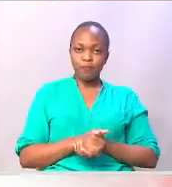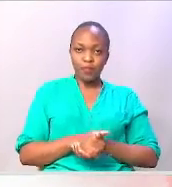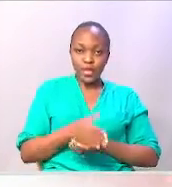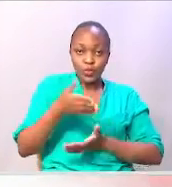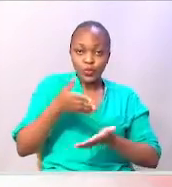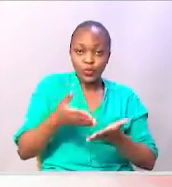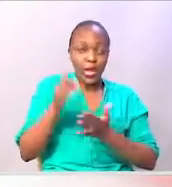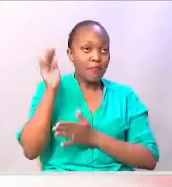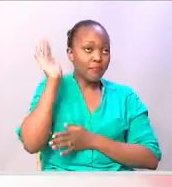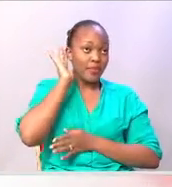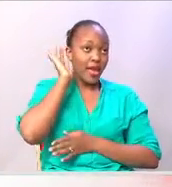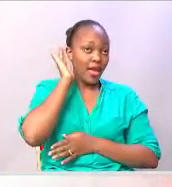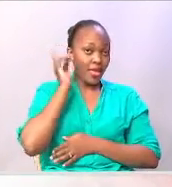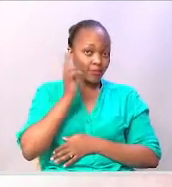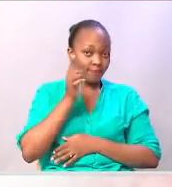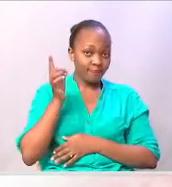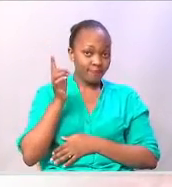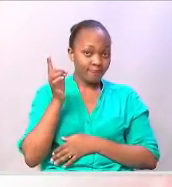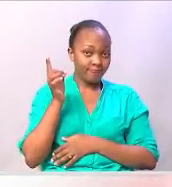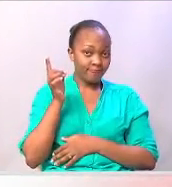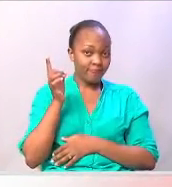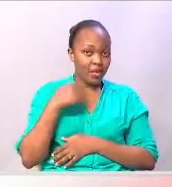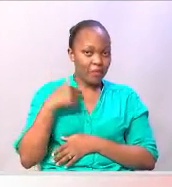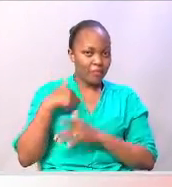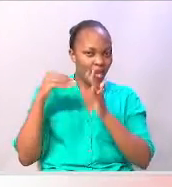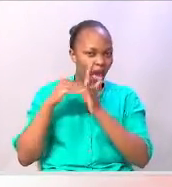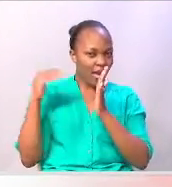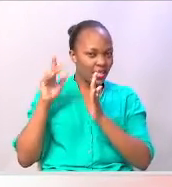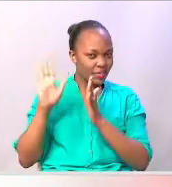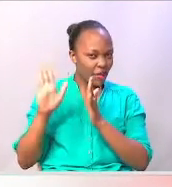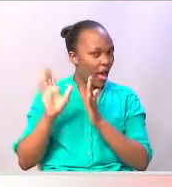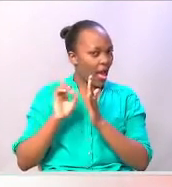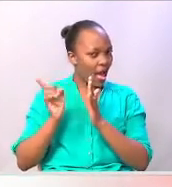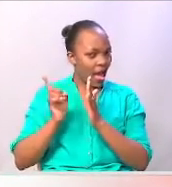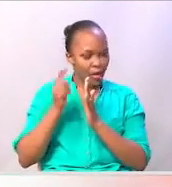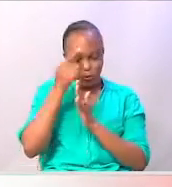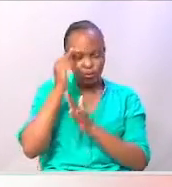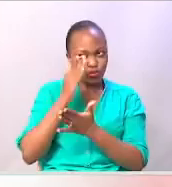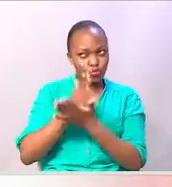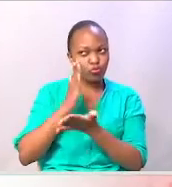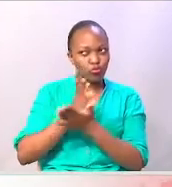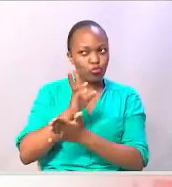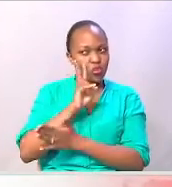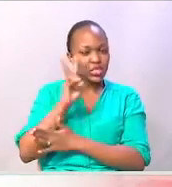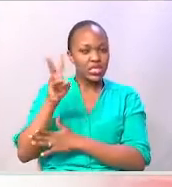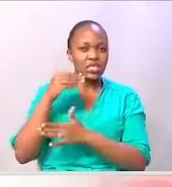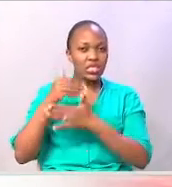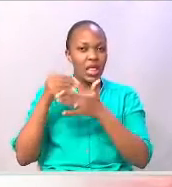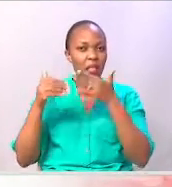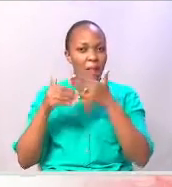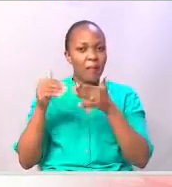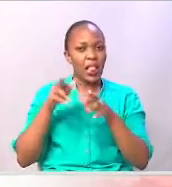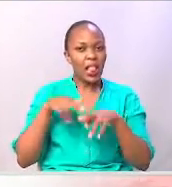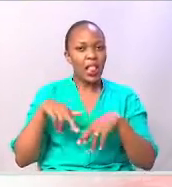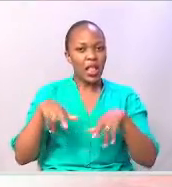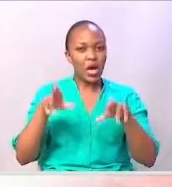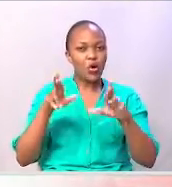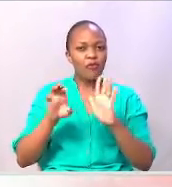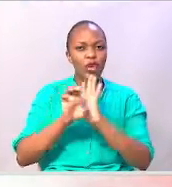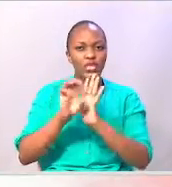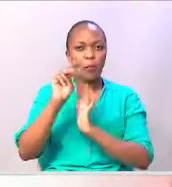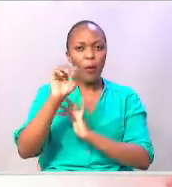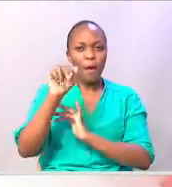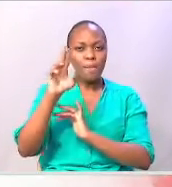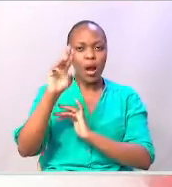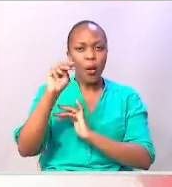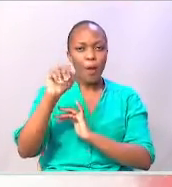nimesikia akiongea na sitampinga kweli kwa mambo ya infrastructure amefanya kazi. Tumeona mabarabara kama Mau Mau Road, tumeona